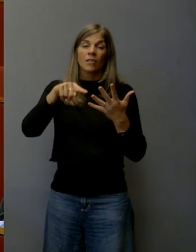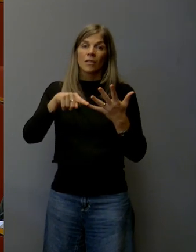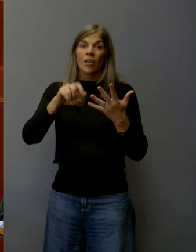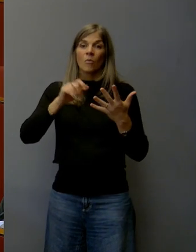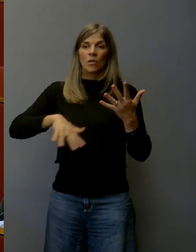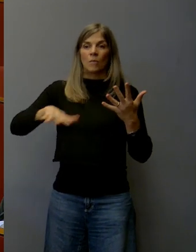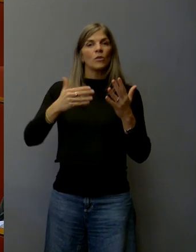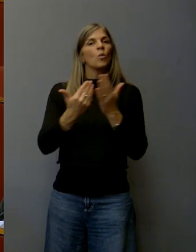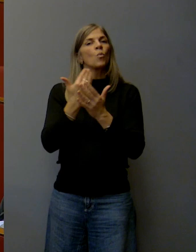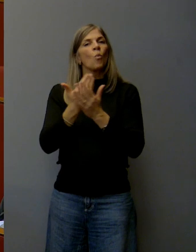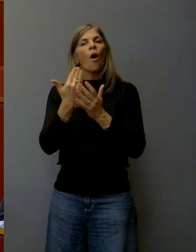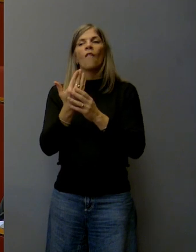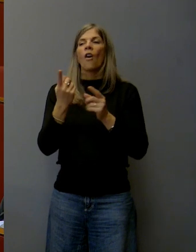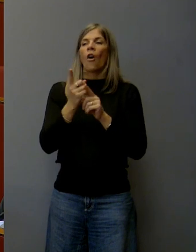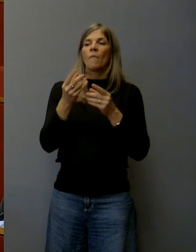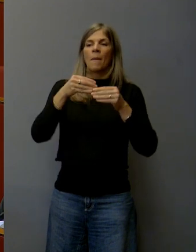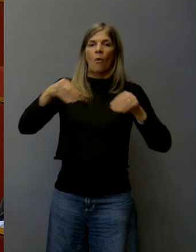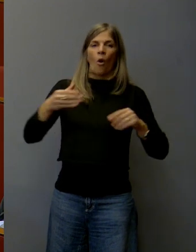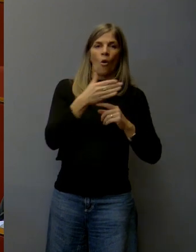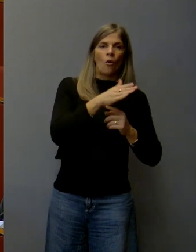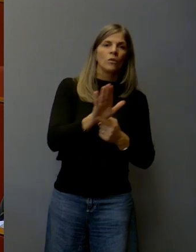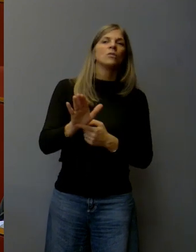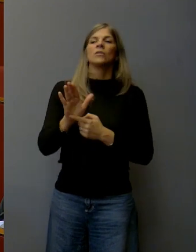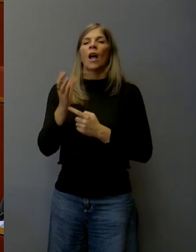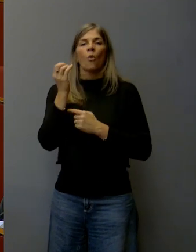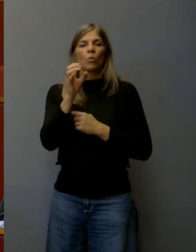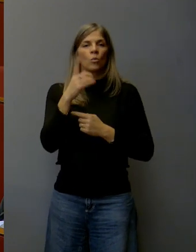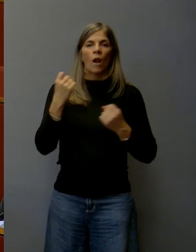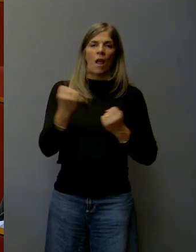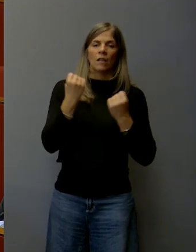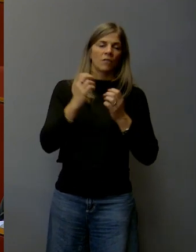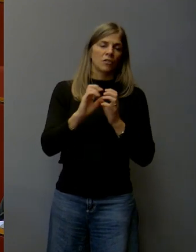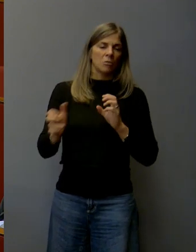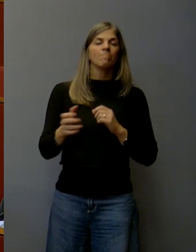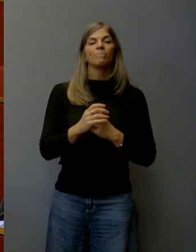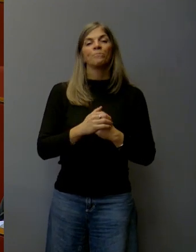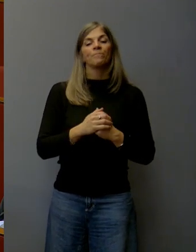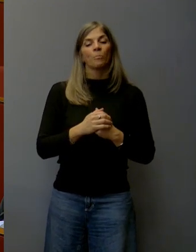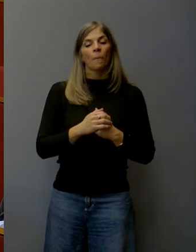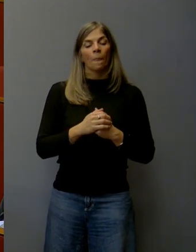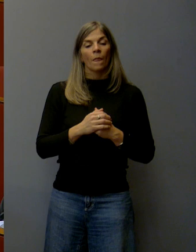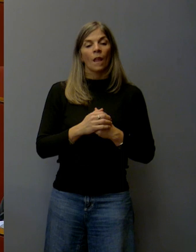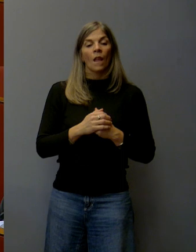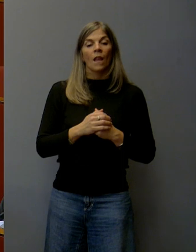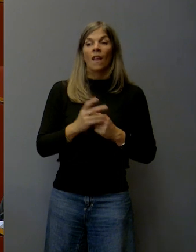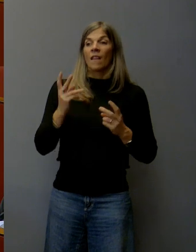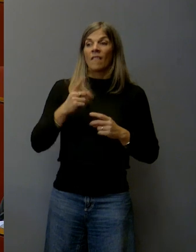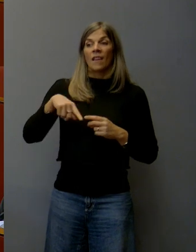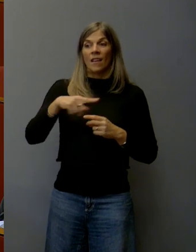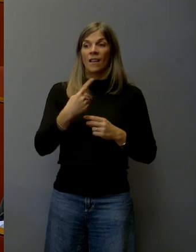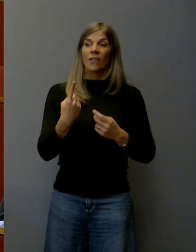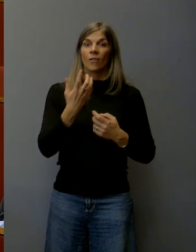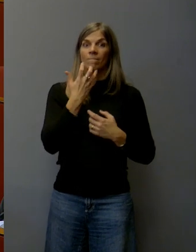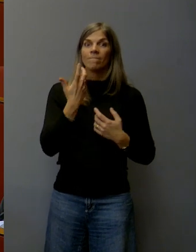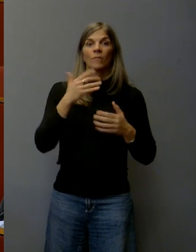attività espositiva culturale ora visto che tanto si punta sui volpini e lo vedremo nel piano